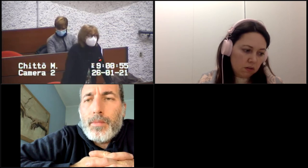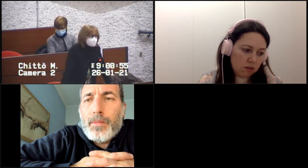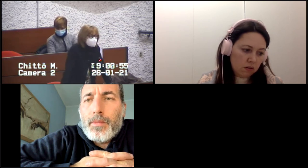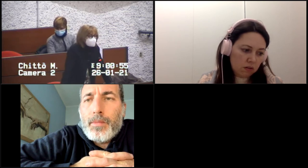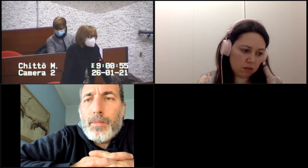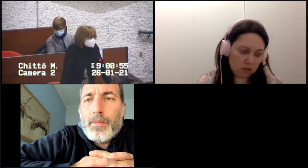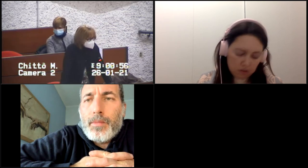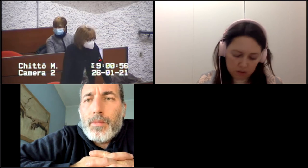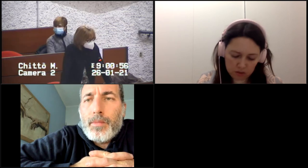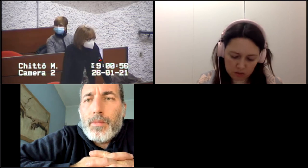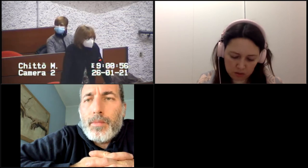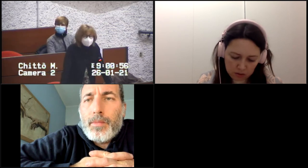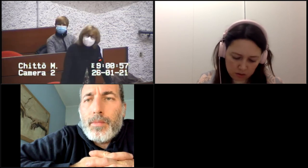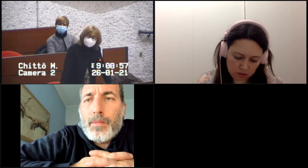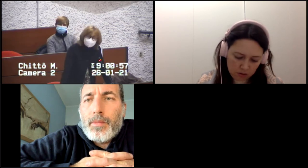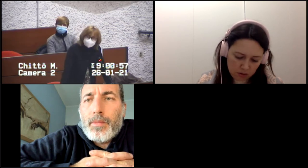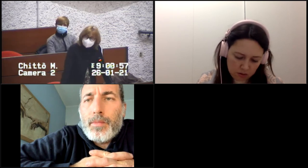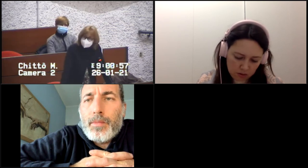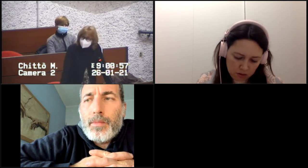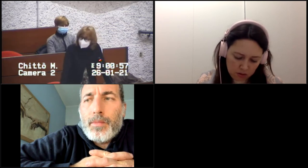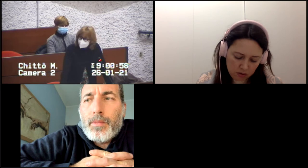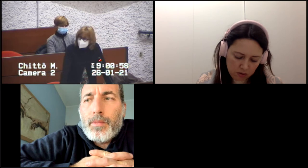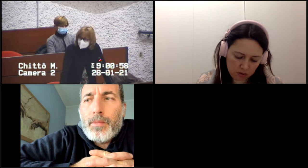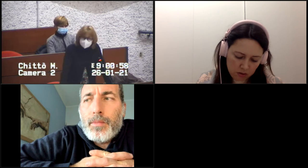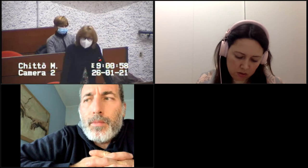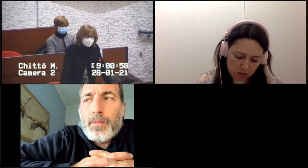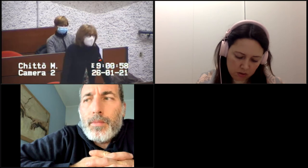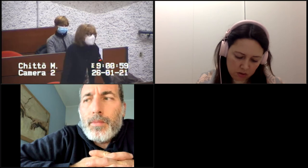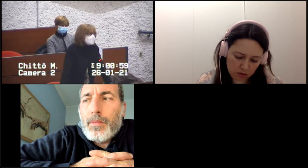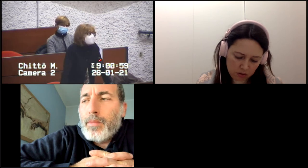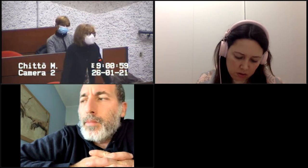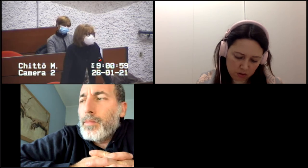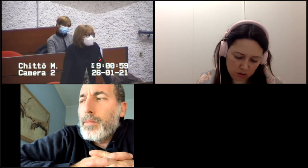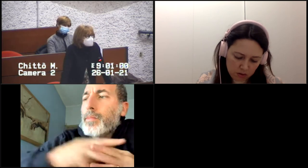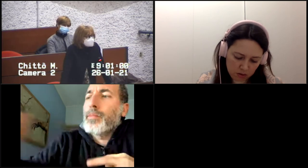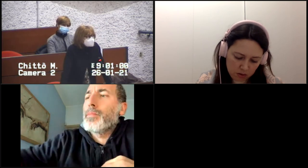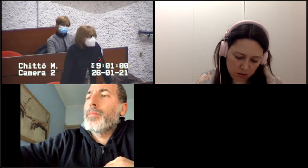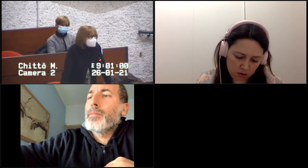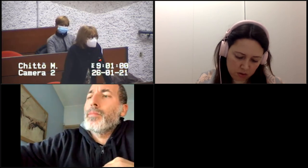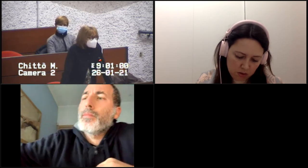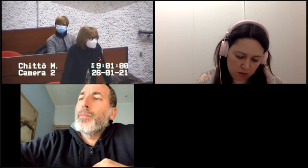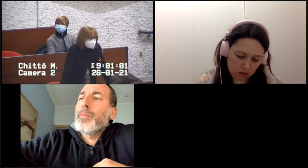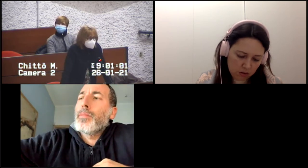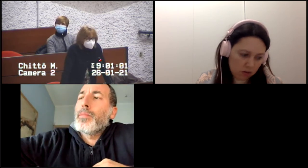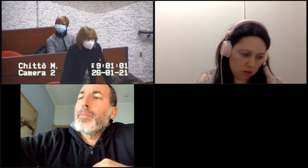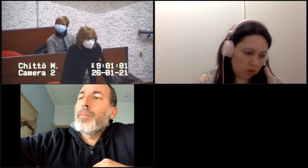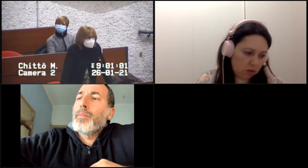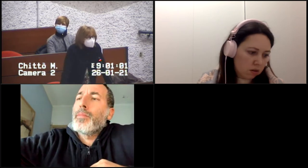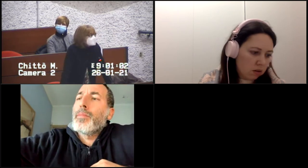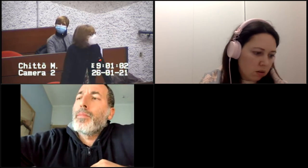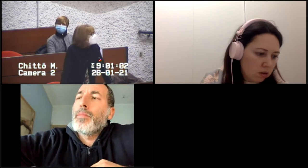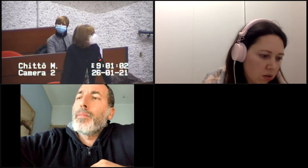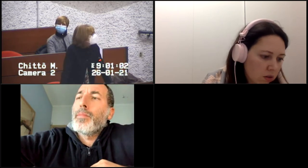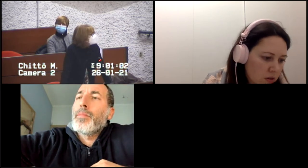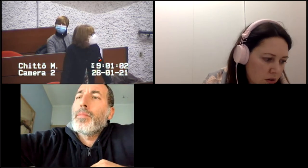impugnata questa, questa decisione dell'amministrazione comunale, che la possibilità di escludere